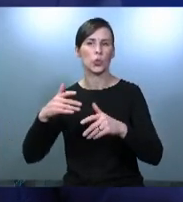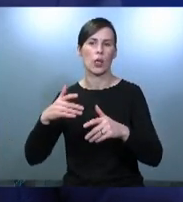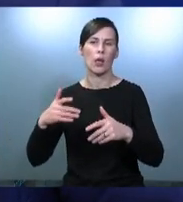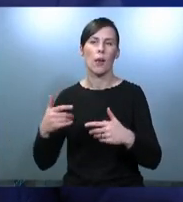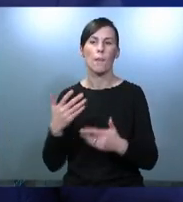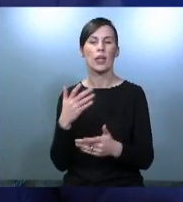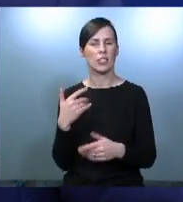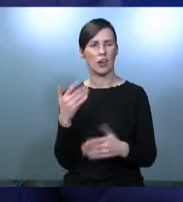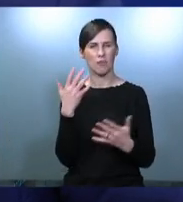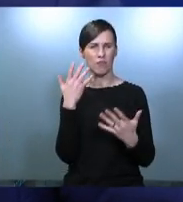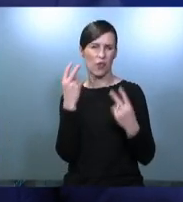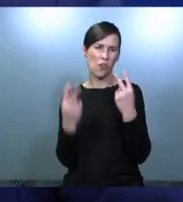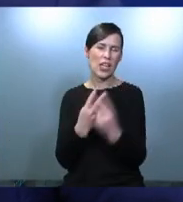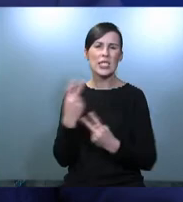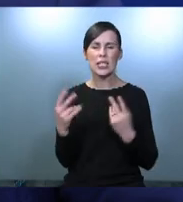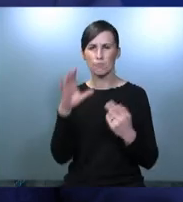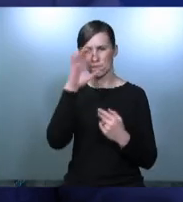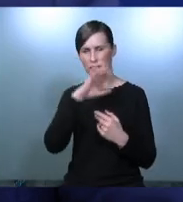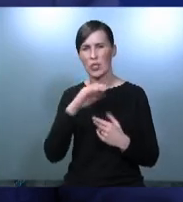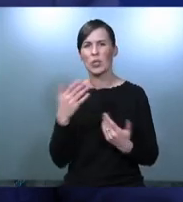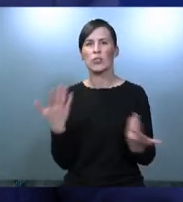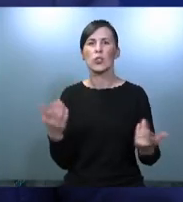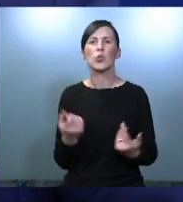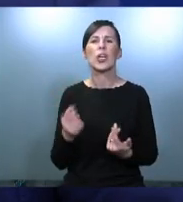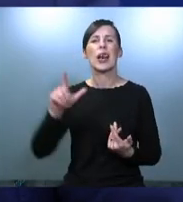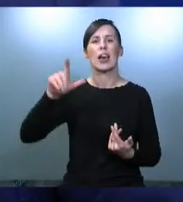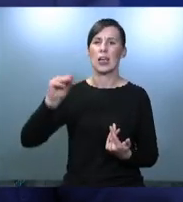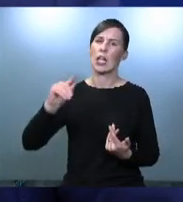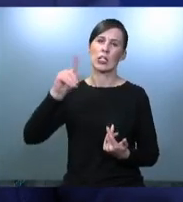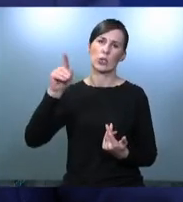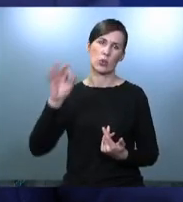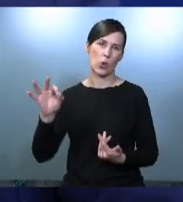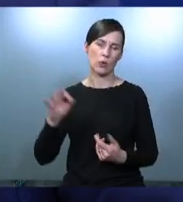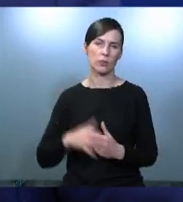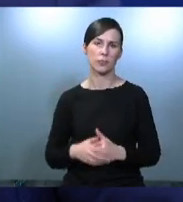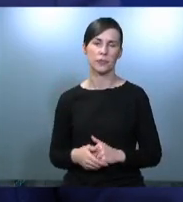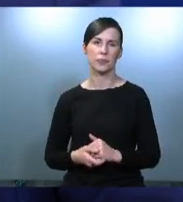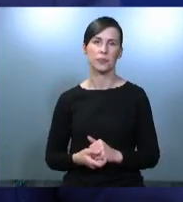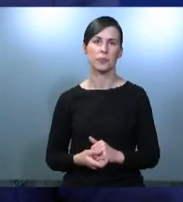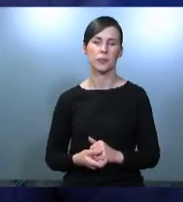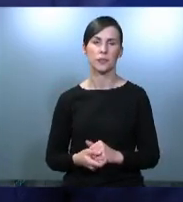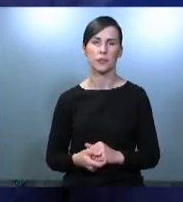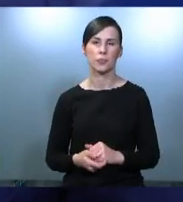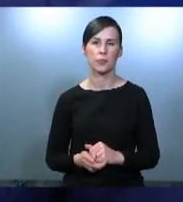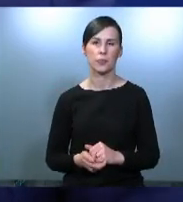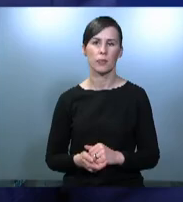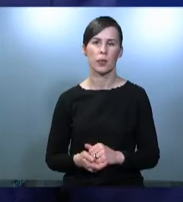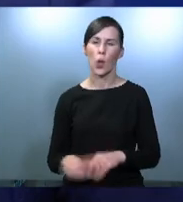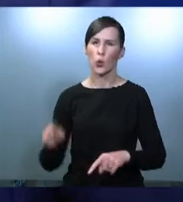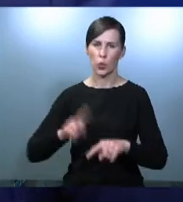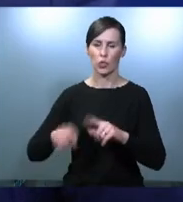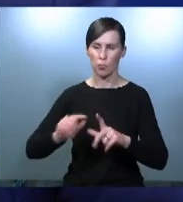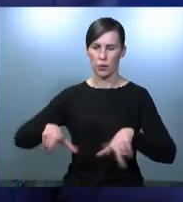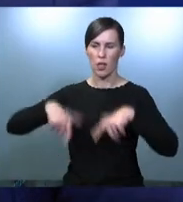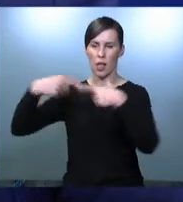mūsų lėzas. Iš tikrųjų, pasižiūrėjus, ten jau medžiai greitai pereis į miškų registrą, kadangi